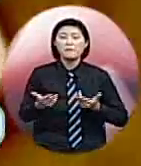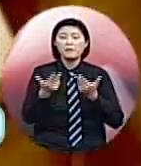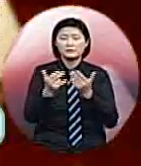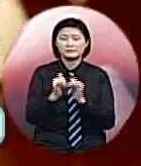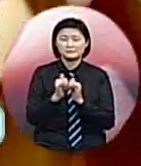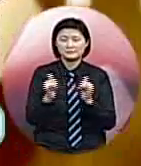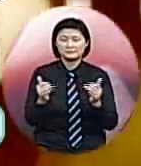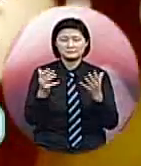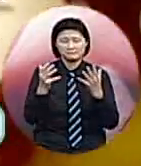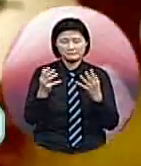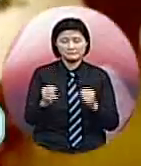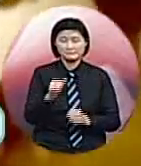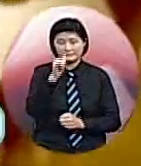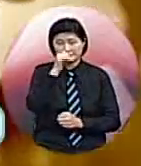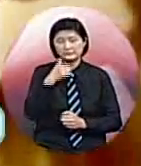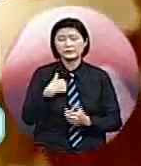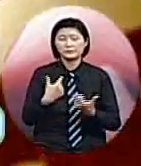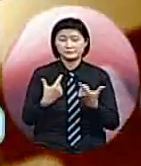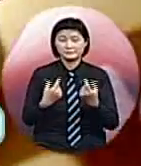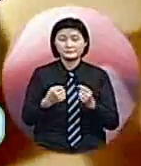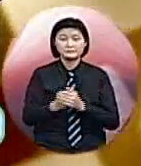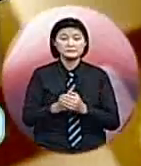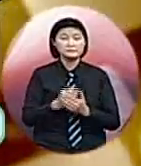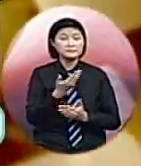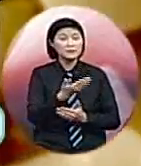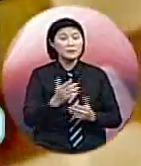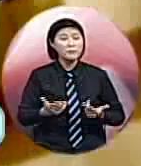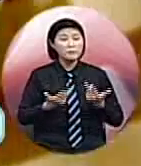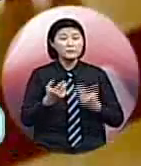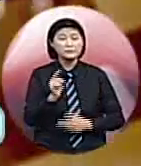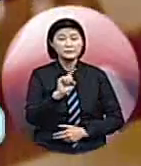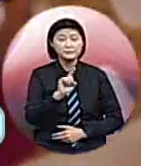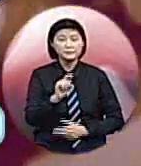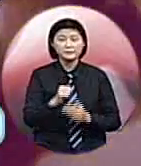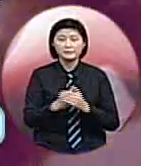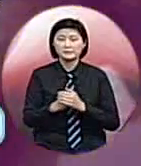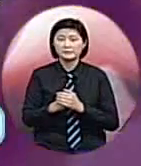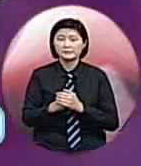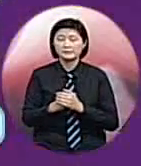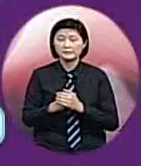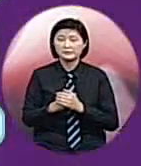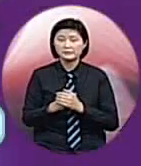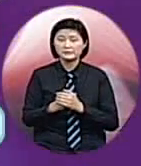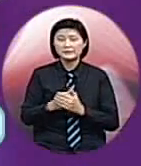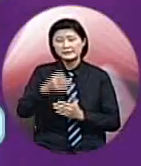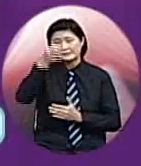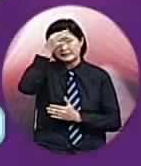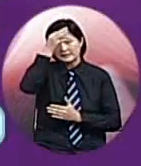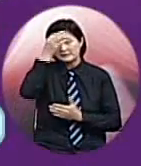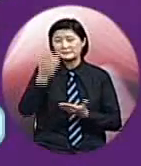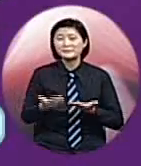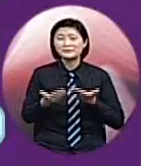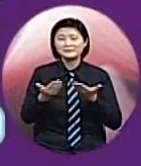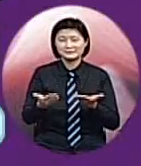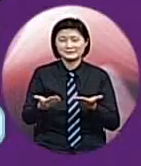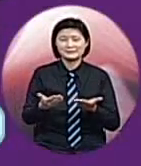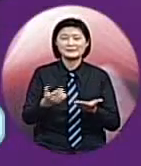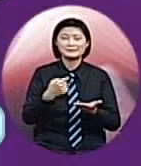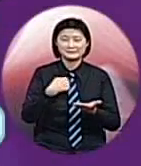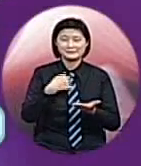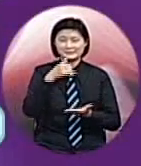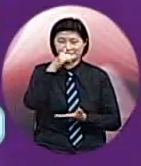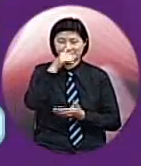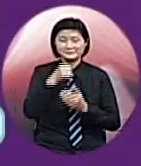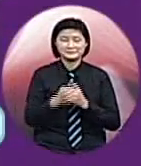분들이 참 많거든요. 저도 예. 하고 있지만 아 무슨 봉사 아버님도 뭐 재능 봉사인데 뭐 그것까지는 따지진 않겠습니다. 그냥. 예.